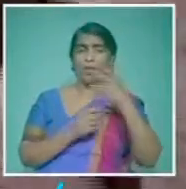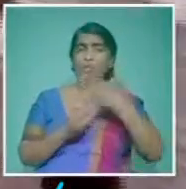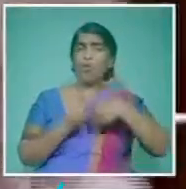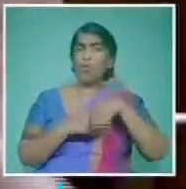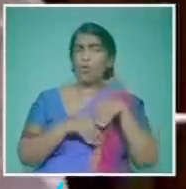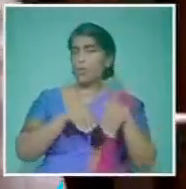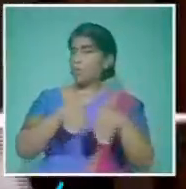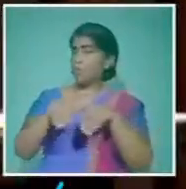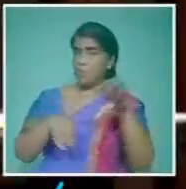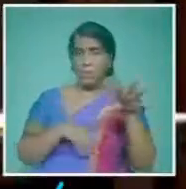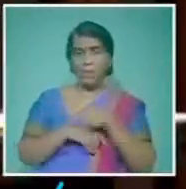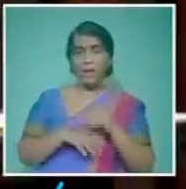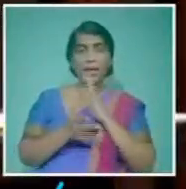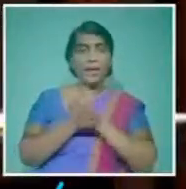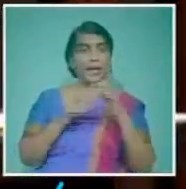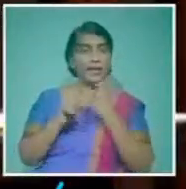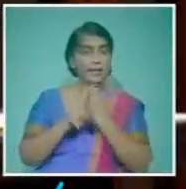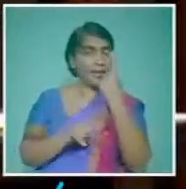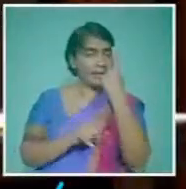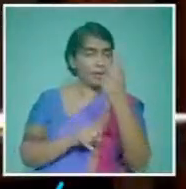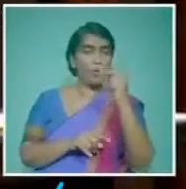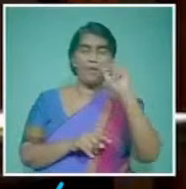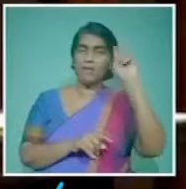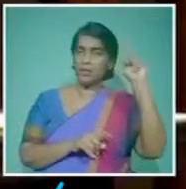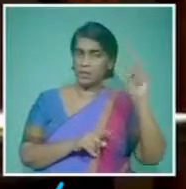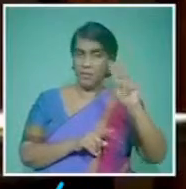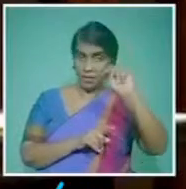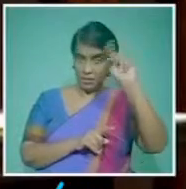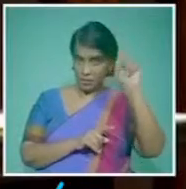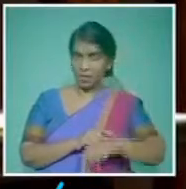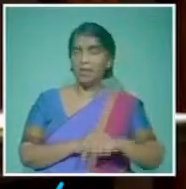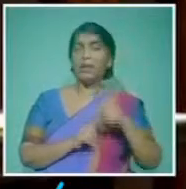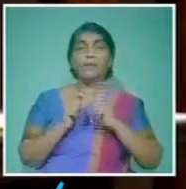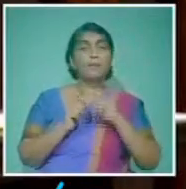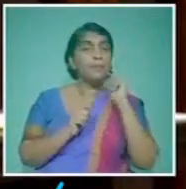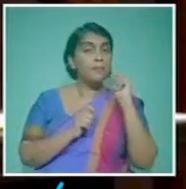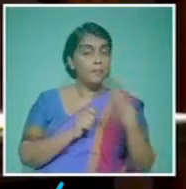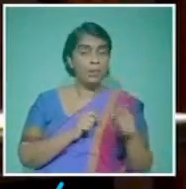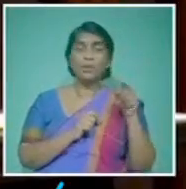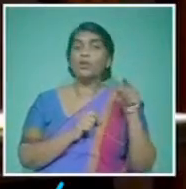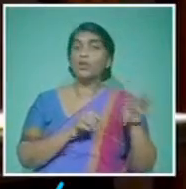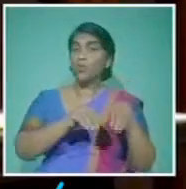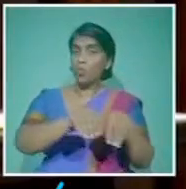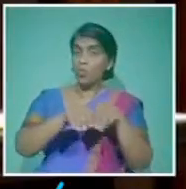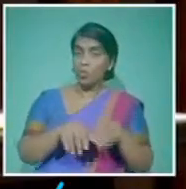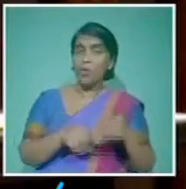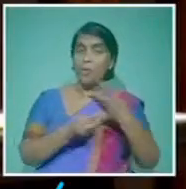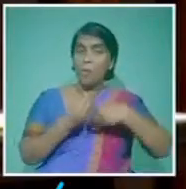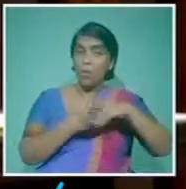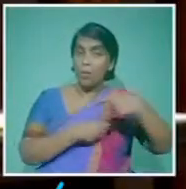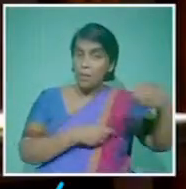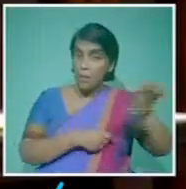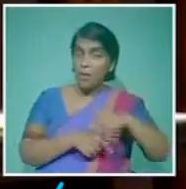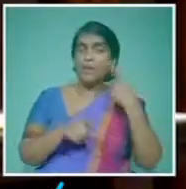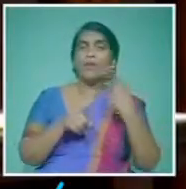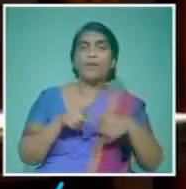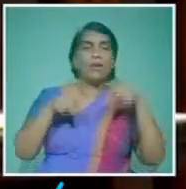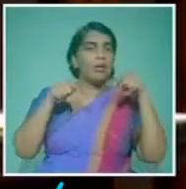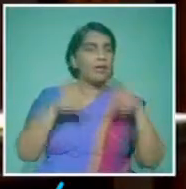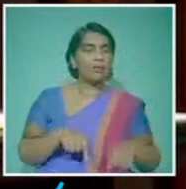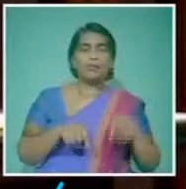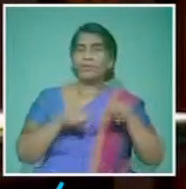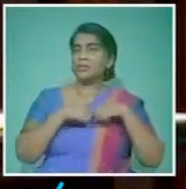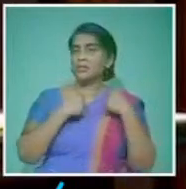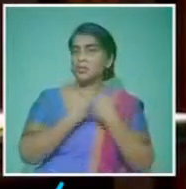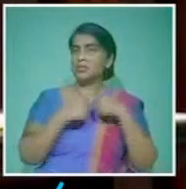පොහොර භාවිතා කරන්න. හෙක්ටයාරයකට රුපියල් 20000ක්. ඒ දෙන්නේ ඒ ගොවියා ඒ පොහොර ගත්තොත් විතරයි. අද වෙනතුරු ඒ